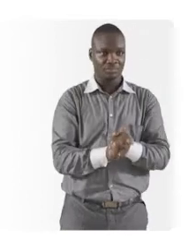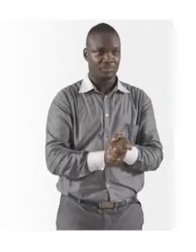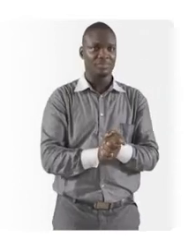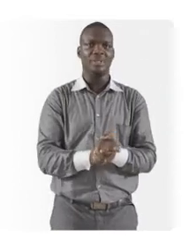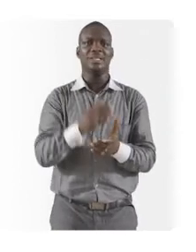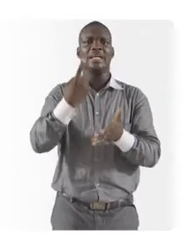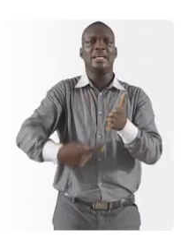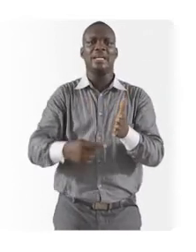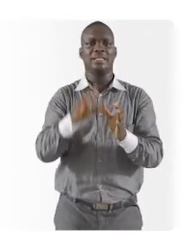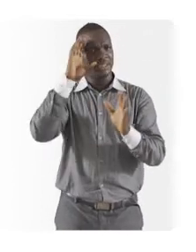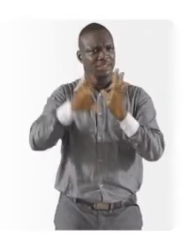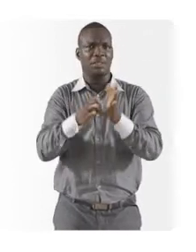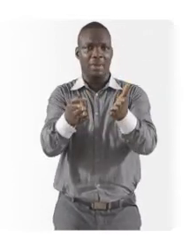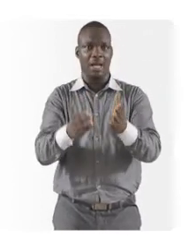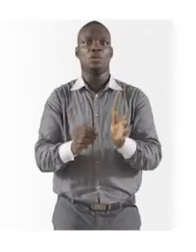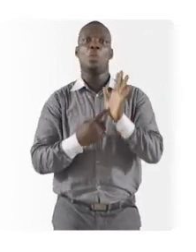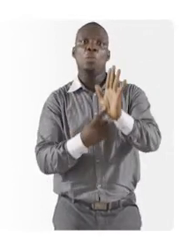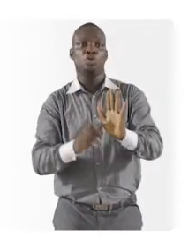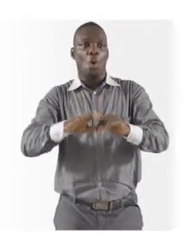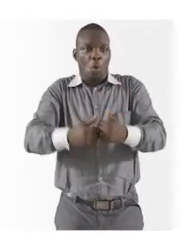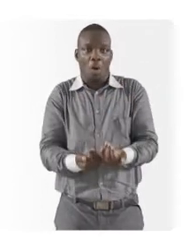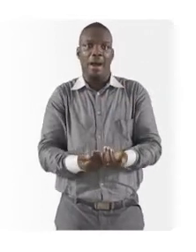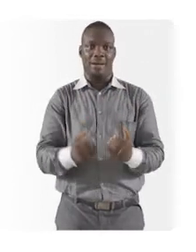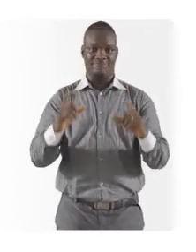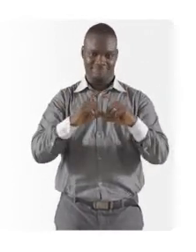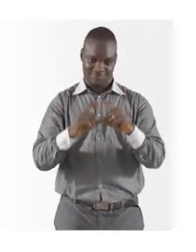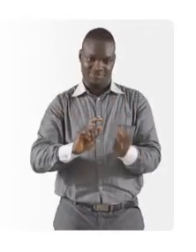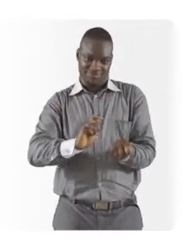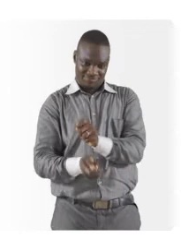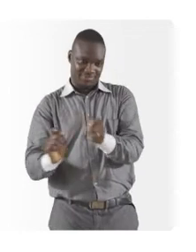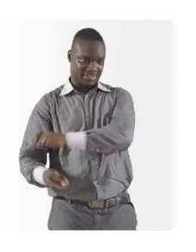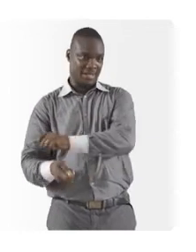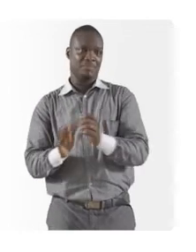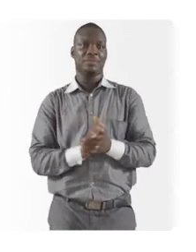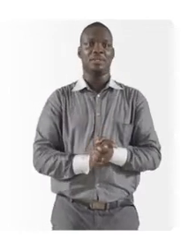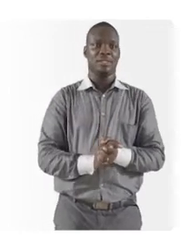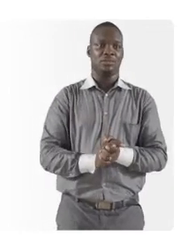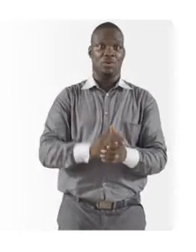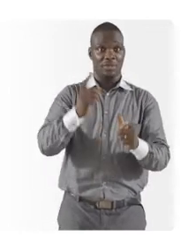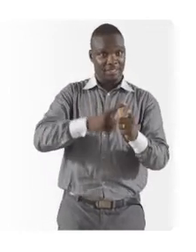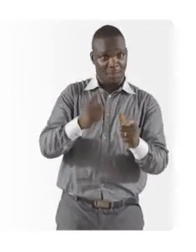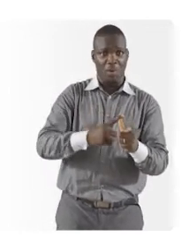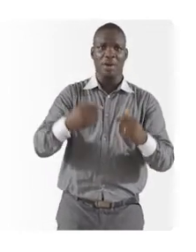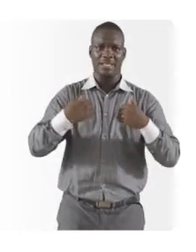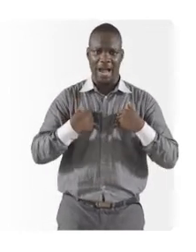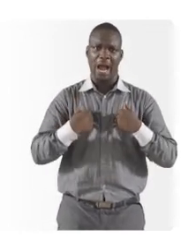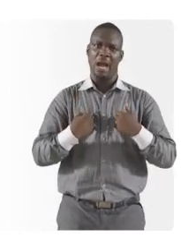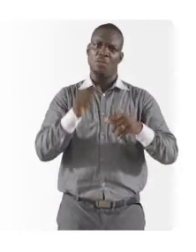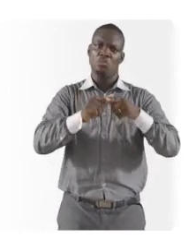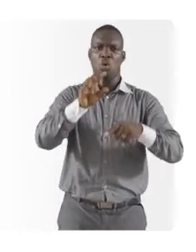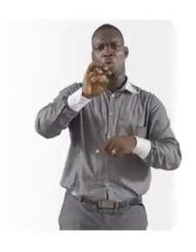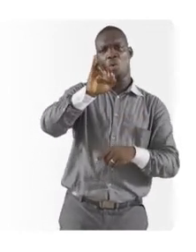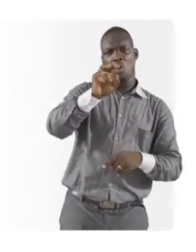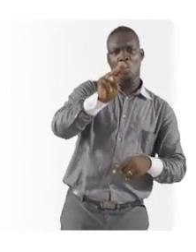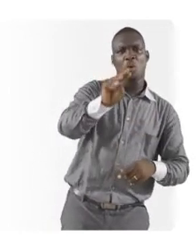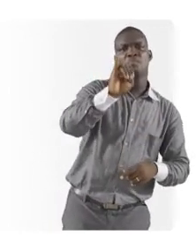Alors, que subit la cellule mère des macrospores? La cellule mère des macrospores subit une méiose.